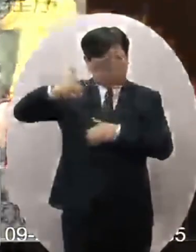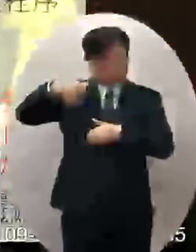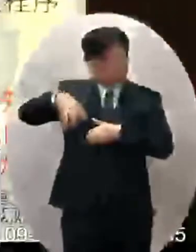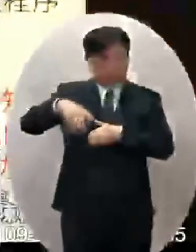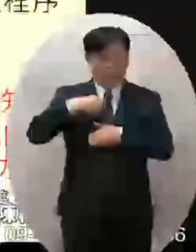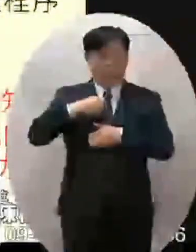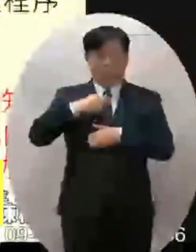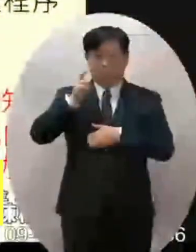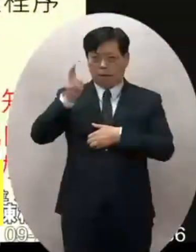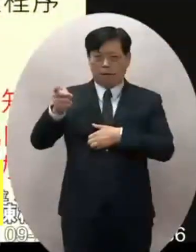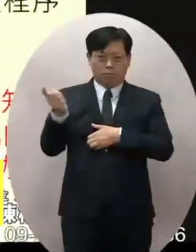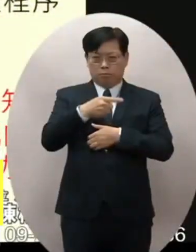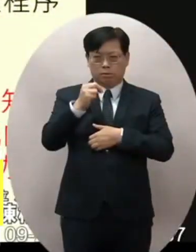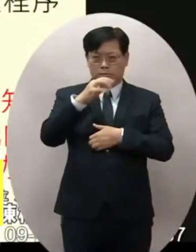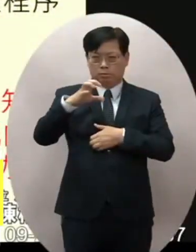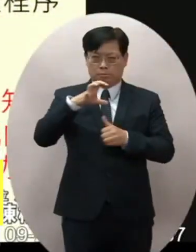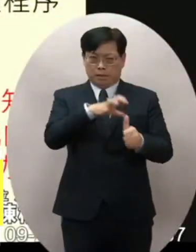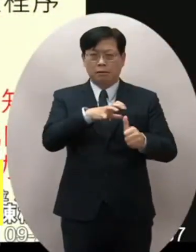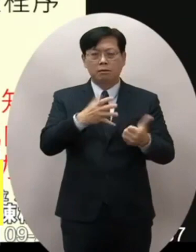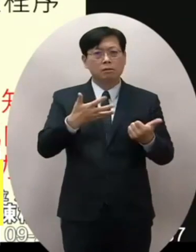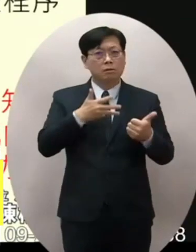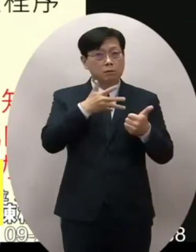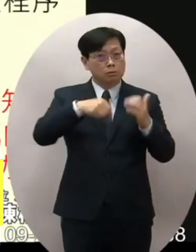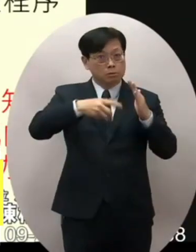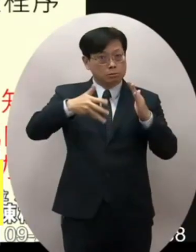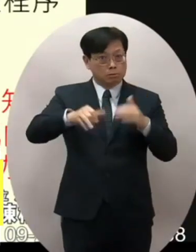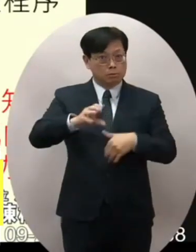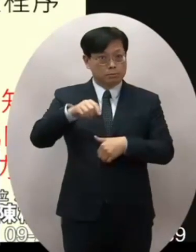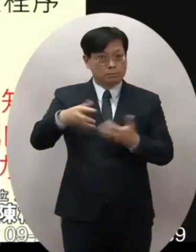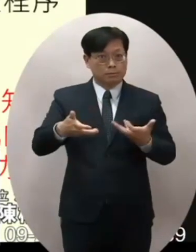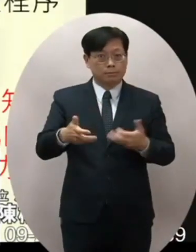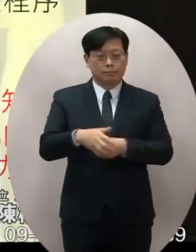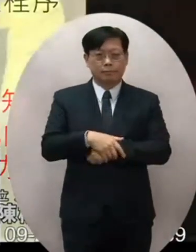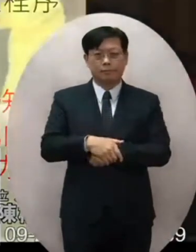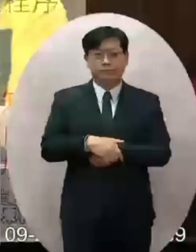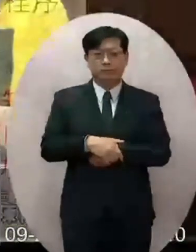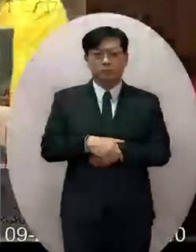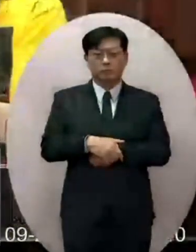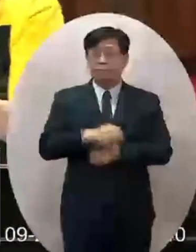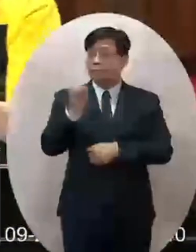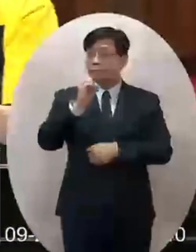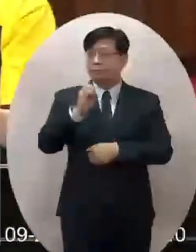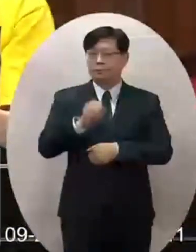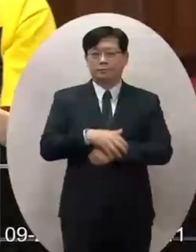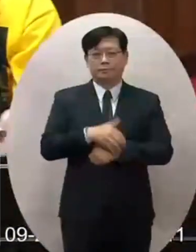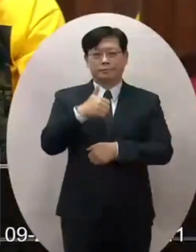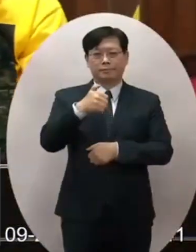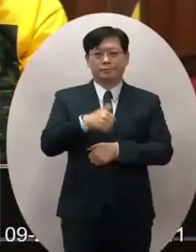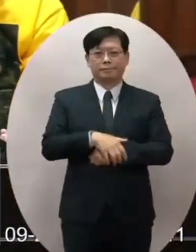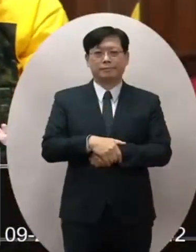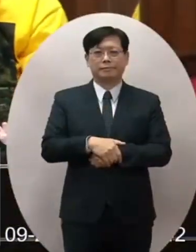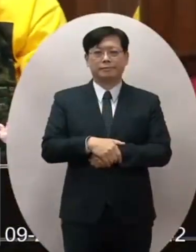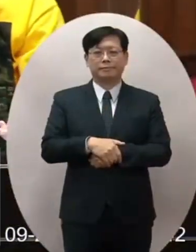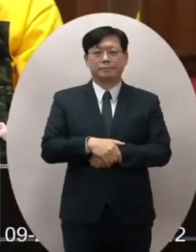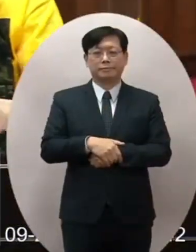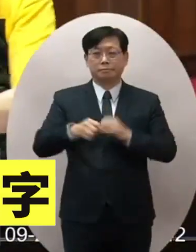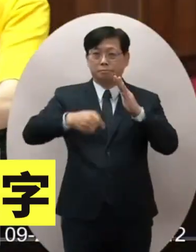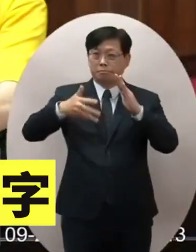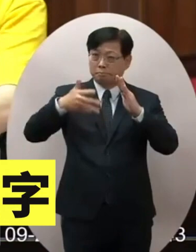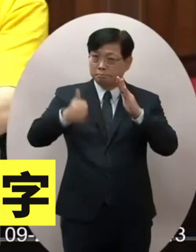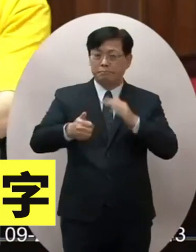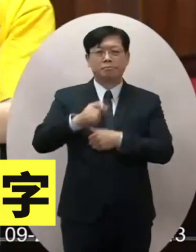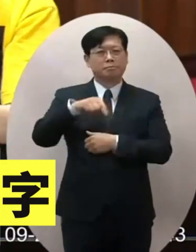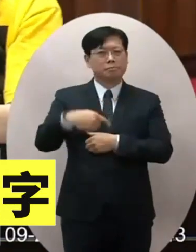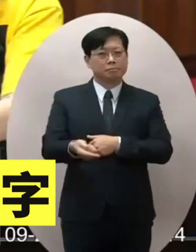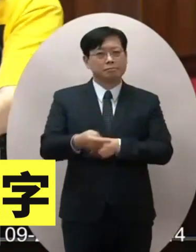NCC 压力。院长，请问有这样的事情吗？ 没有。 没有。好，谢谢。那院长，